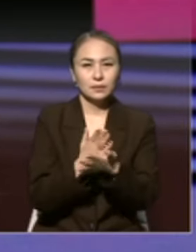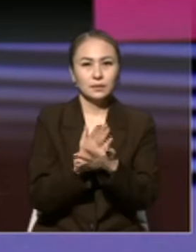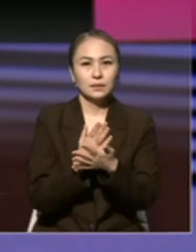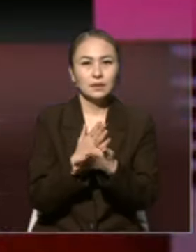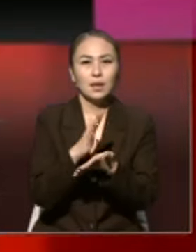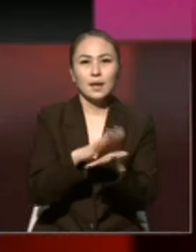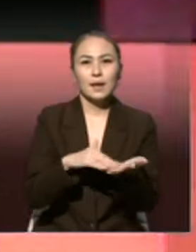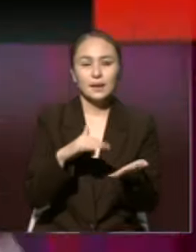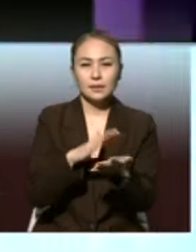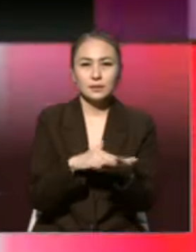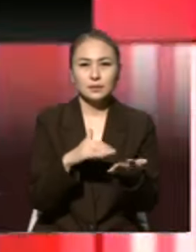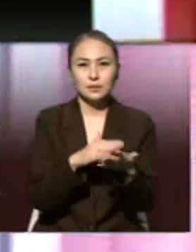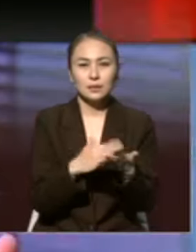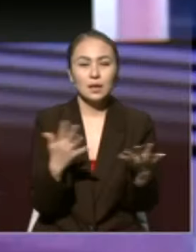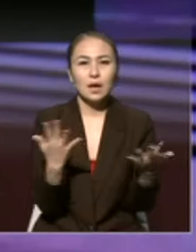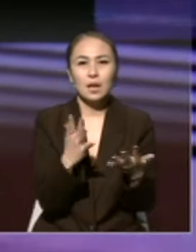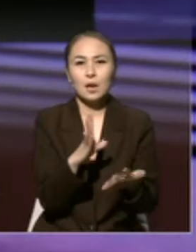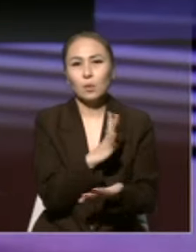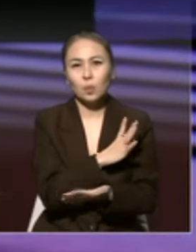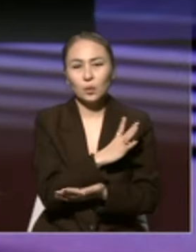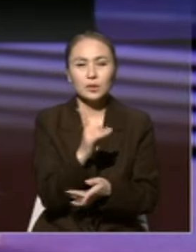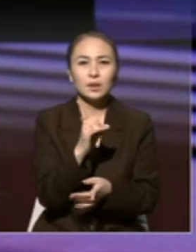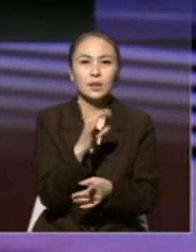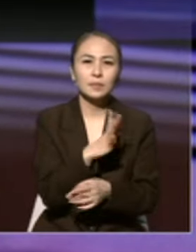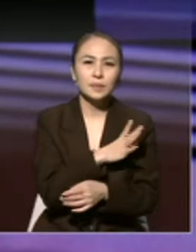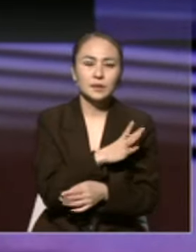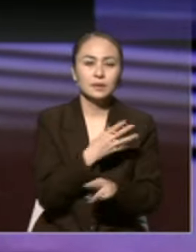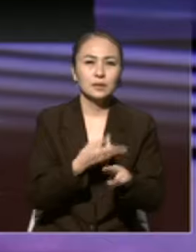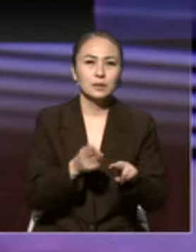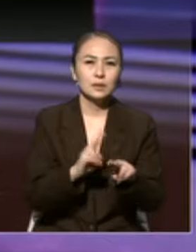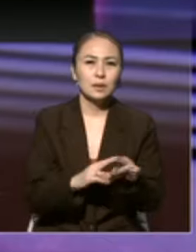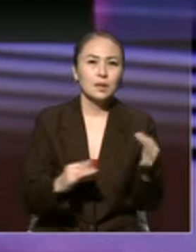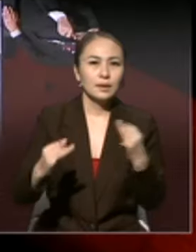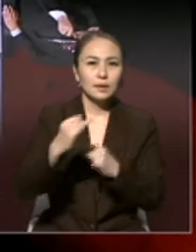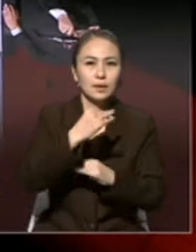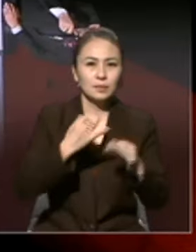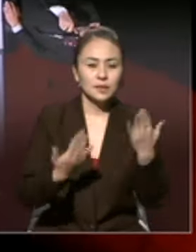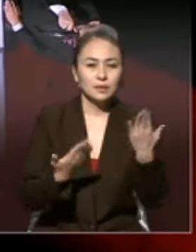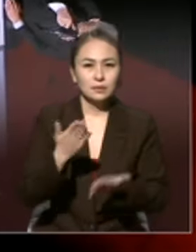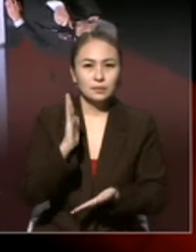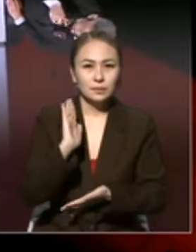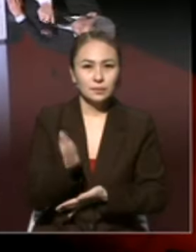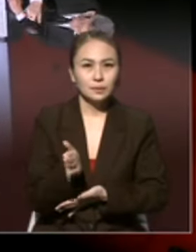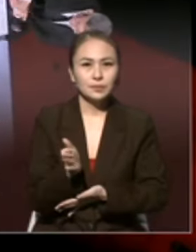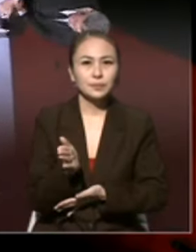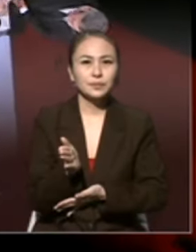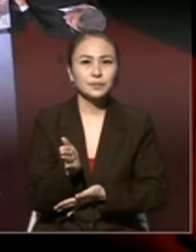біз осы қалай болды, не болды деп оны талқылап отырсақ, әрине біз